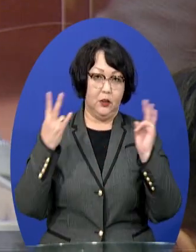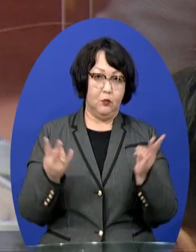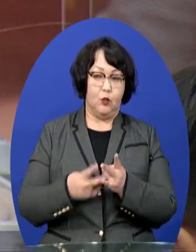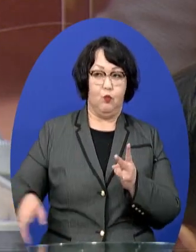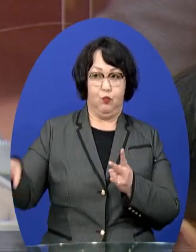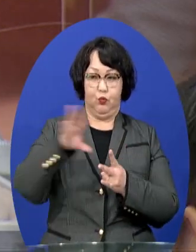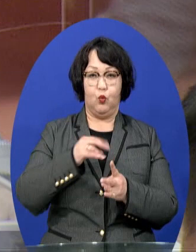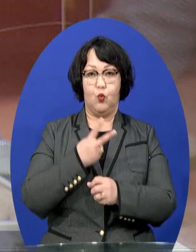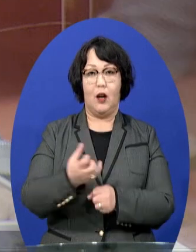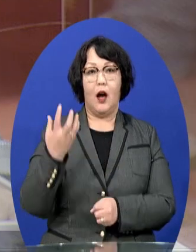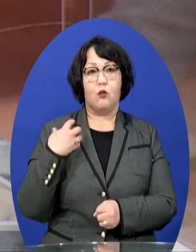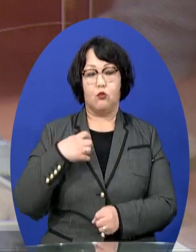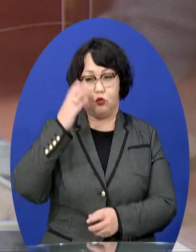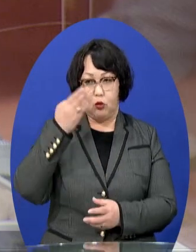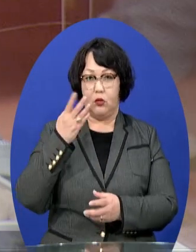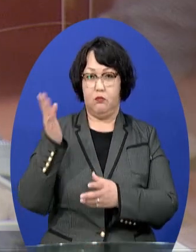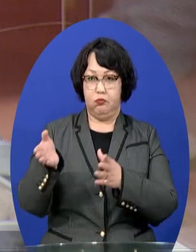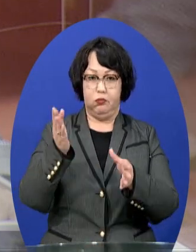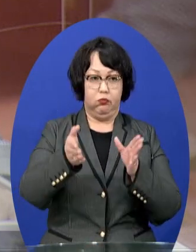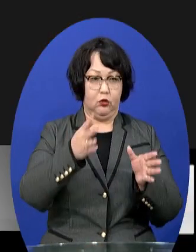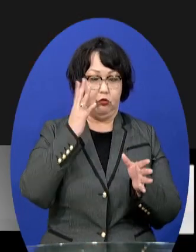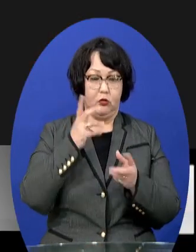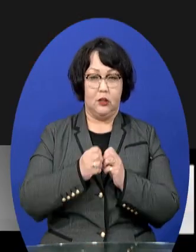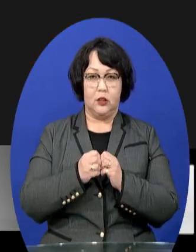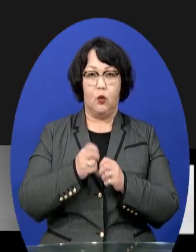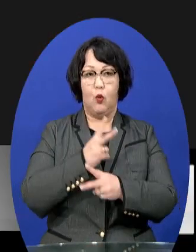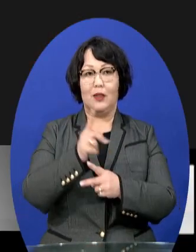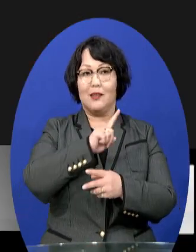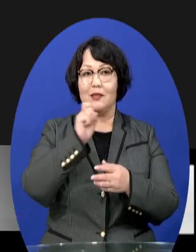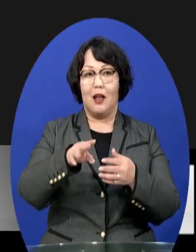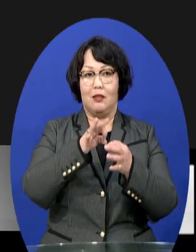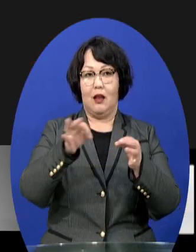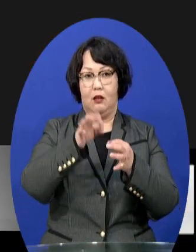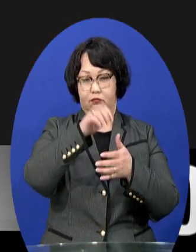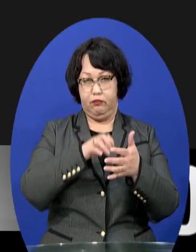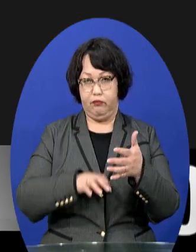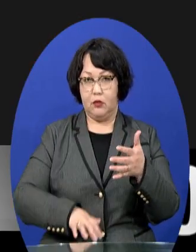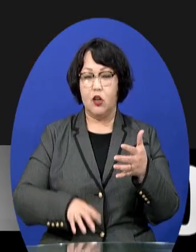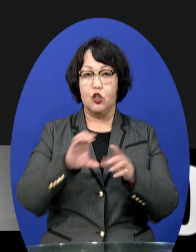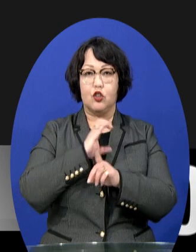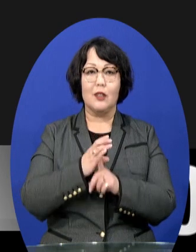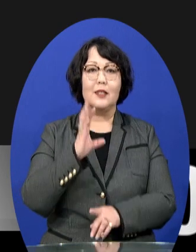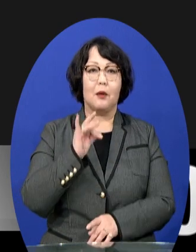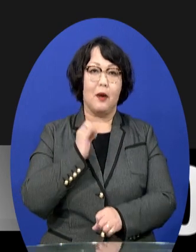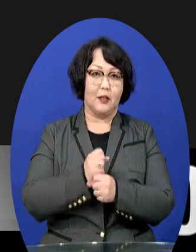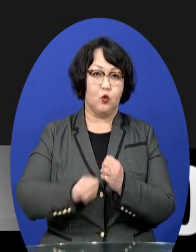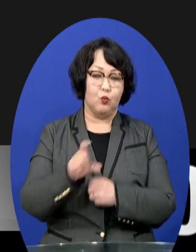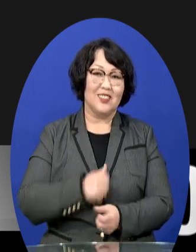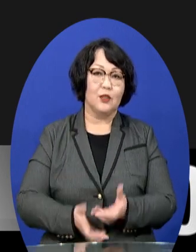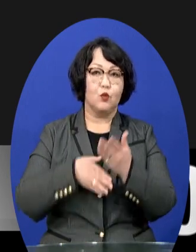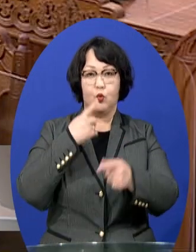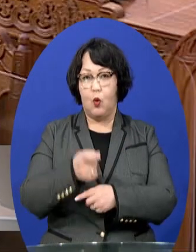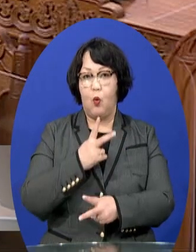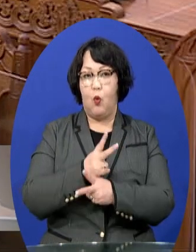хүлээх үүрэг оролцоог тодорхой болгох чиглэлсэн заалтуудыг тусгасан байна. За бас соёлын салбарын ажилтнуудыг дэмжих талаар